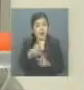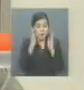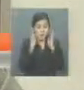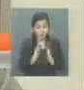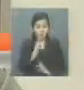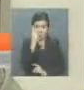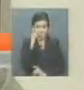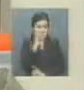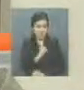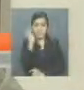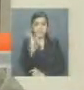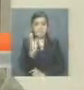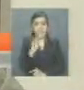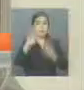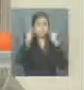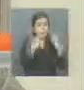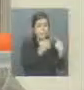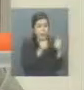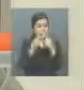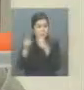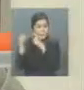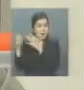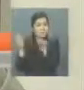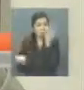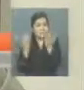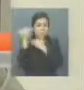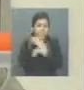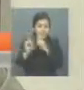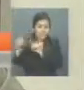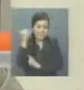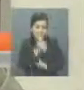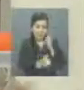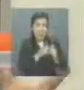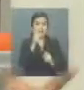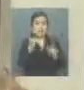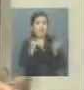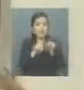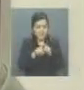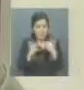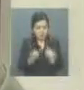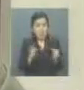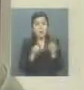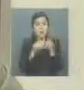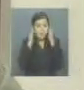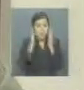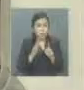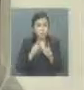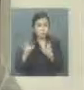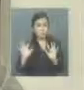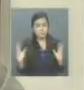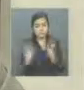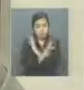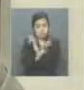นะครับมีคนหลากหลายเผ่าพันธุ์แม้ทั้งทุกวันนี้เราก็เห็นมีคนเดินอยู่ถนนเนี่ยมีคนพูดภาษา